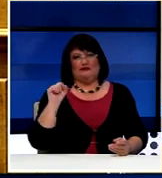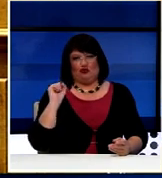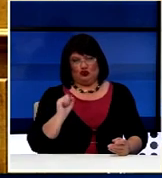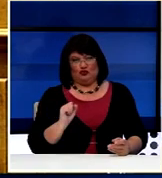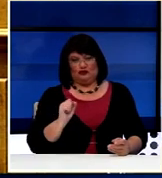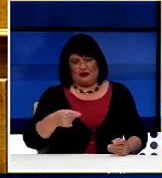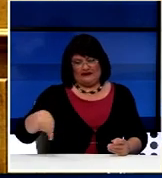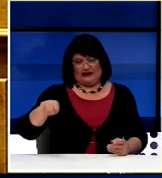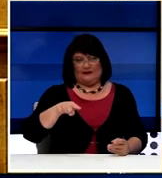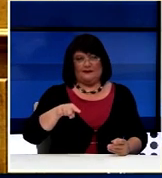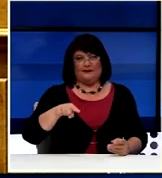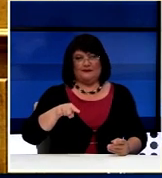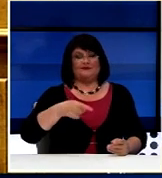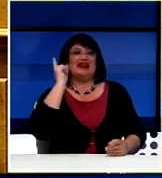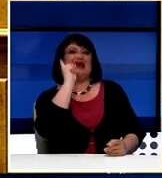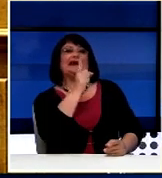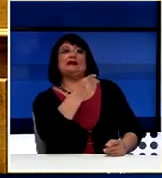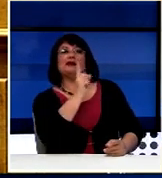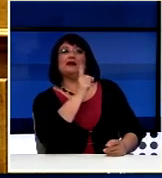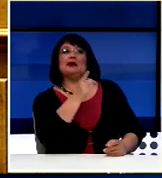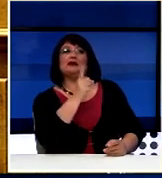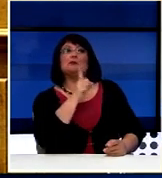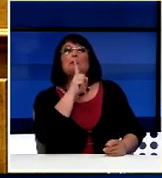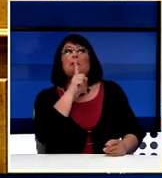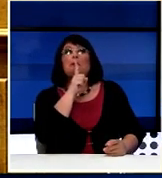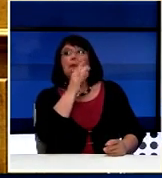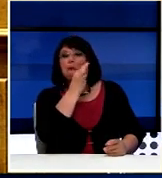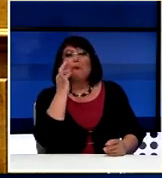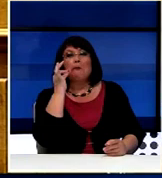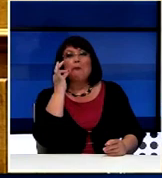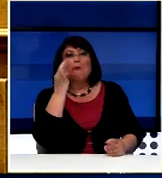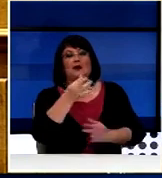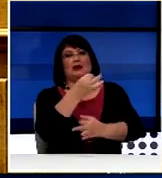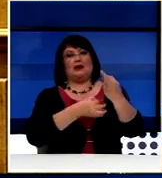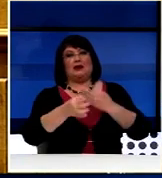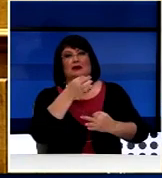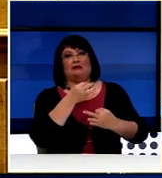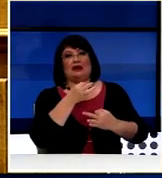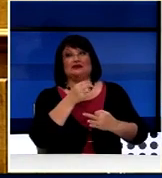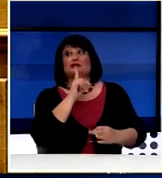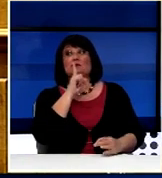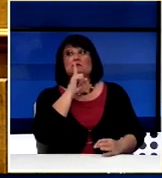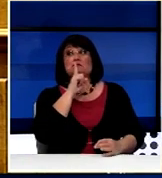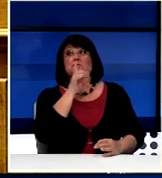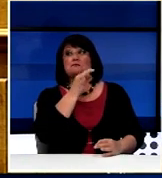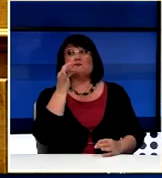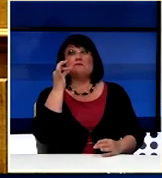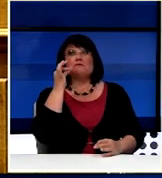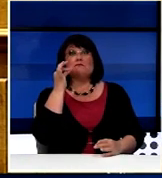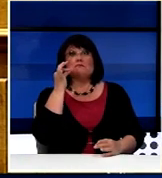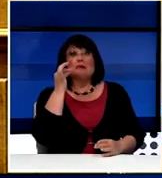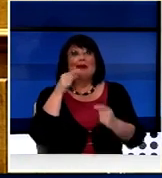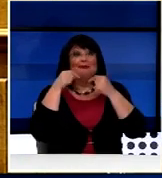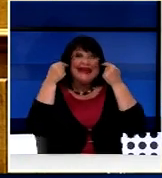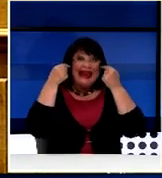διαφωνούν, όσοι ασκούν κριτική, να μην μιλούν καν, μας το είπατε στην αρχή της ομιλίας σας, μη μιλάς, μη γελάς, κινδυνεύει,